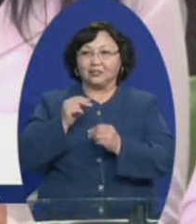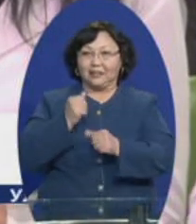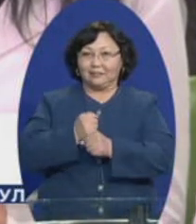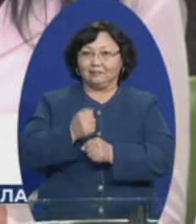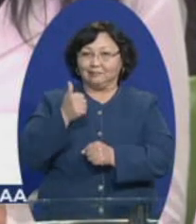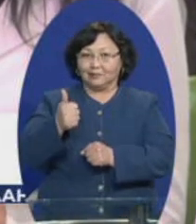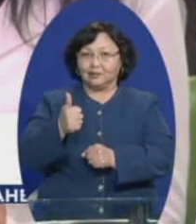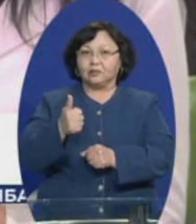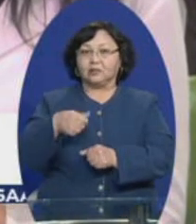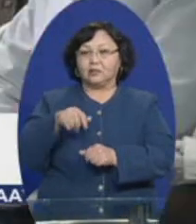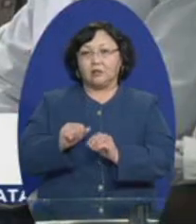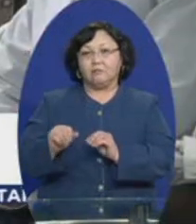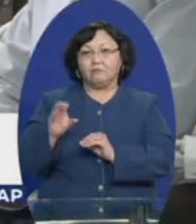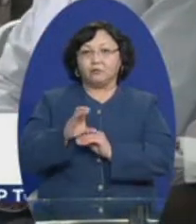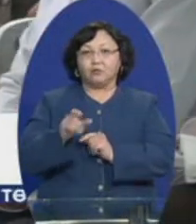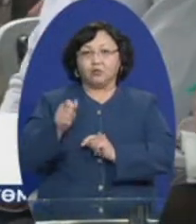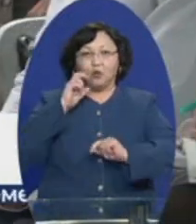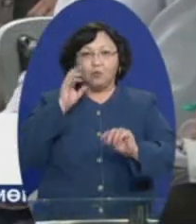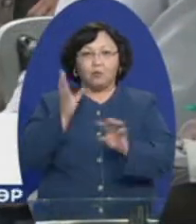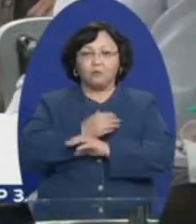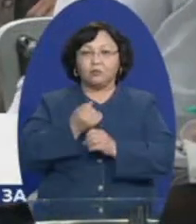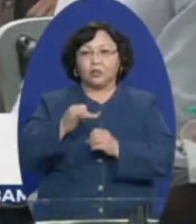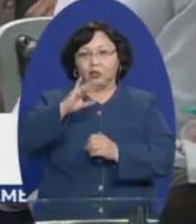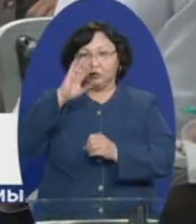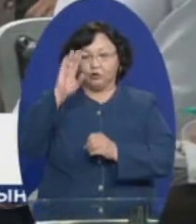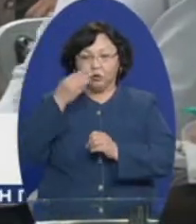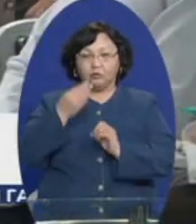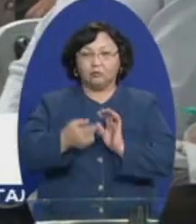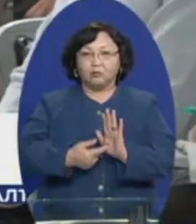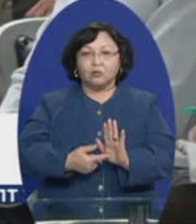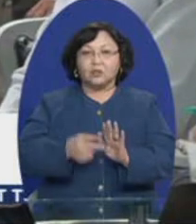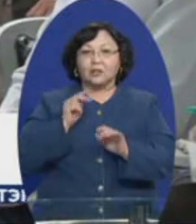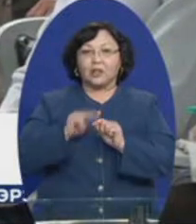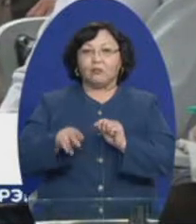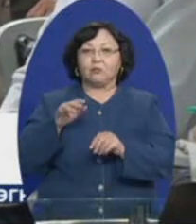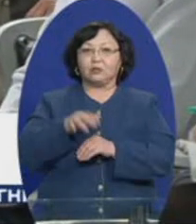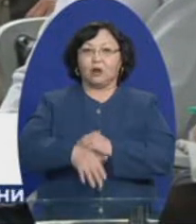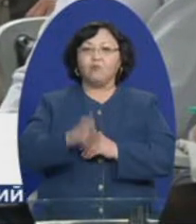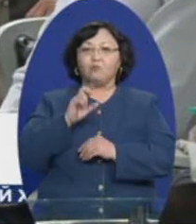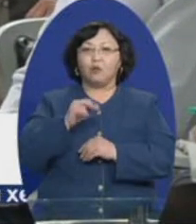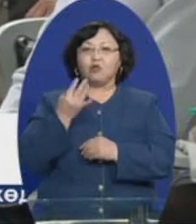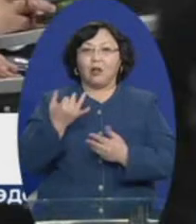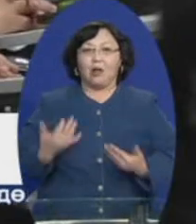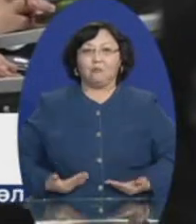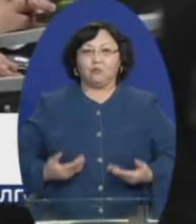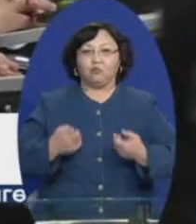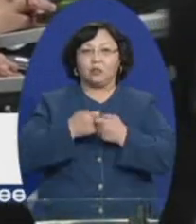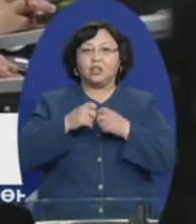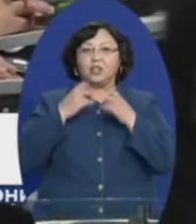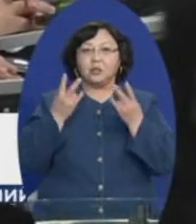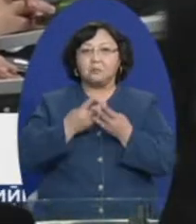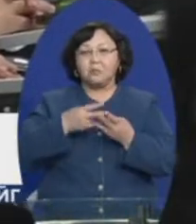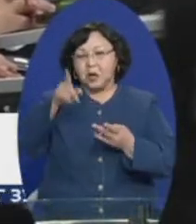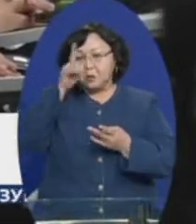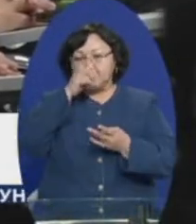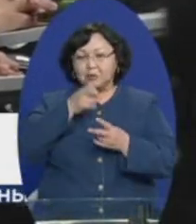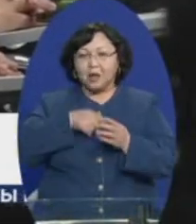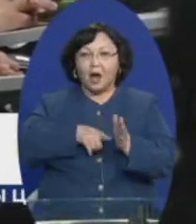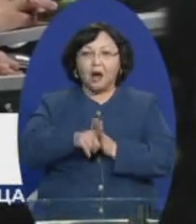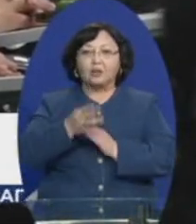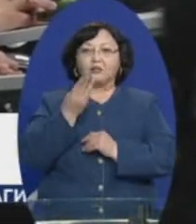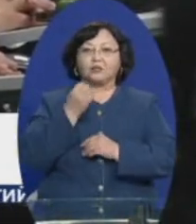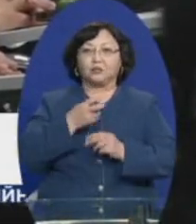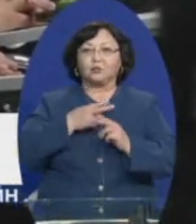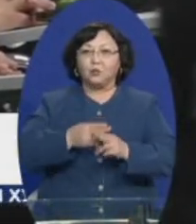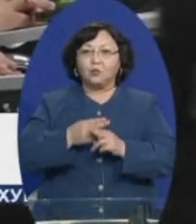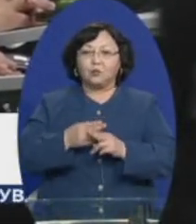санхүүжилтийн тогтолцоог илүү ил тод болгох, шалгуур үзүүлэлтийг бодит байдал нийцүүлэх, нийгмийн эрүүл мэнд болон анхан шатны тусламж үйлчилгээний санхүүжилтийг